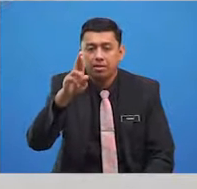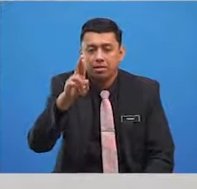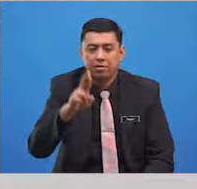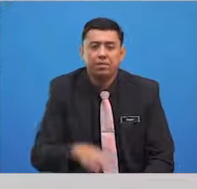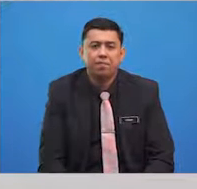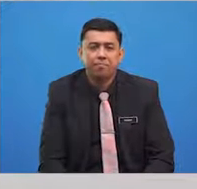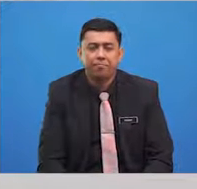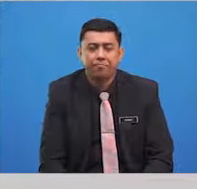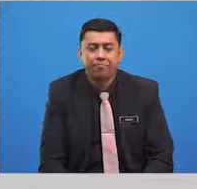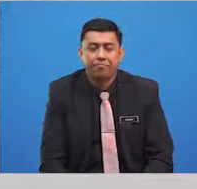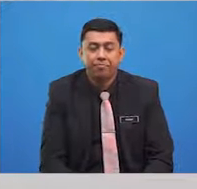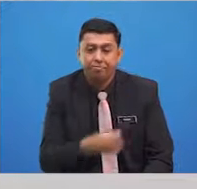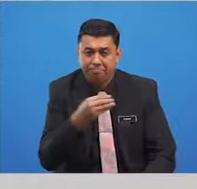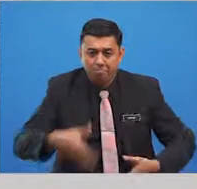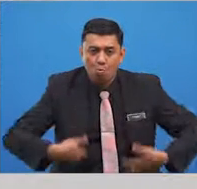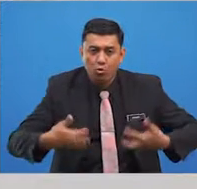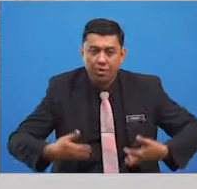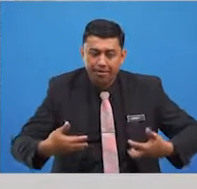landak, kancil dan monyet.